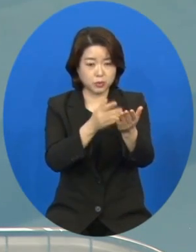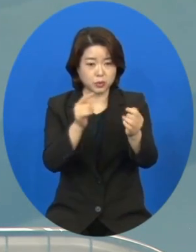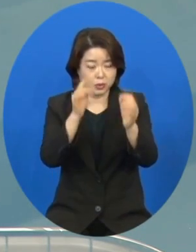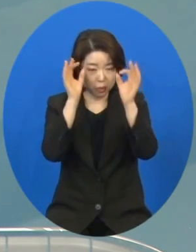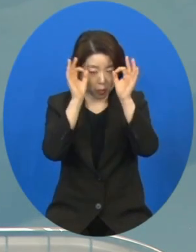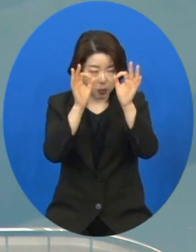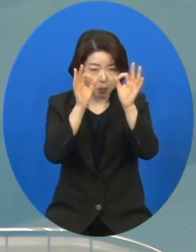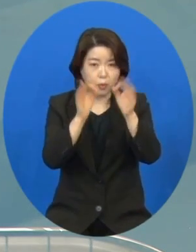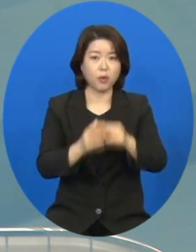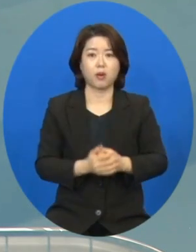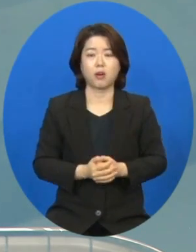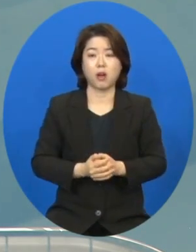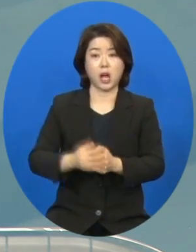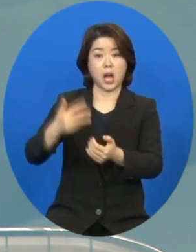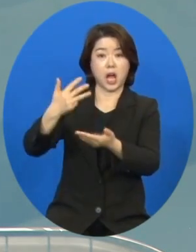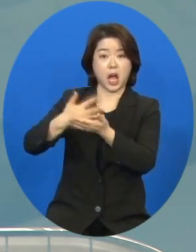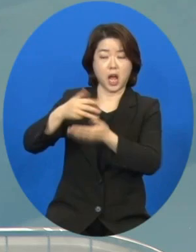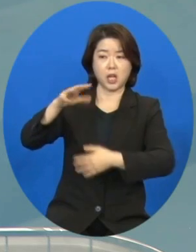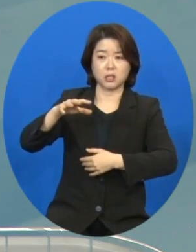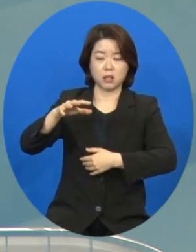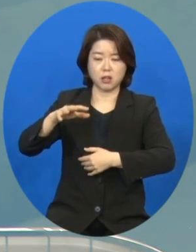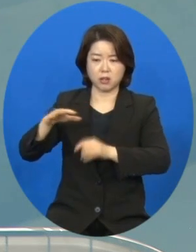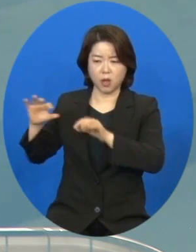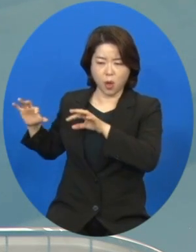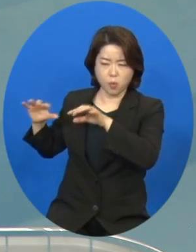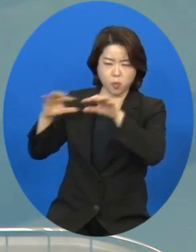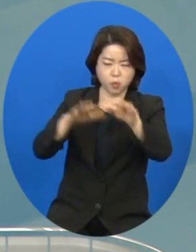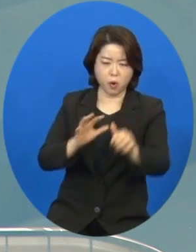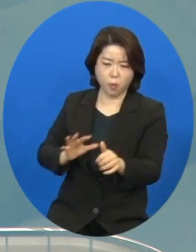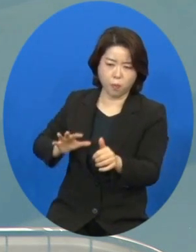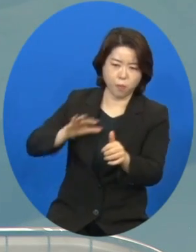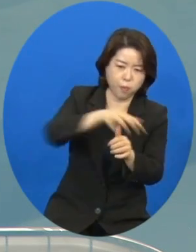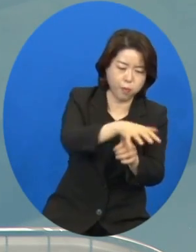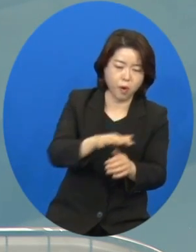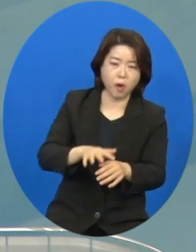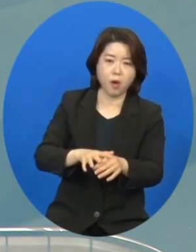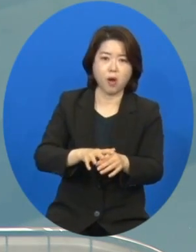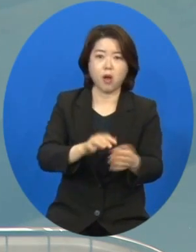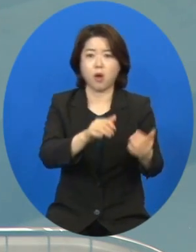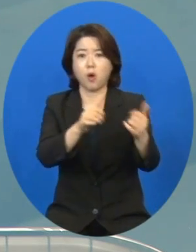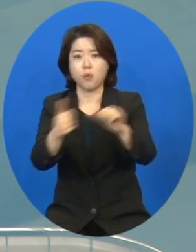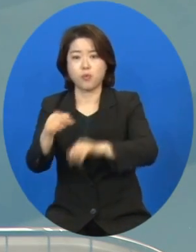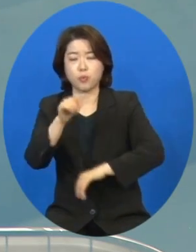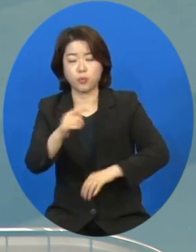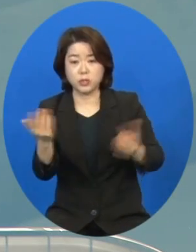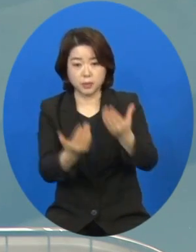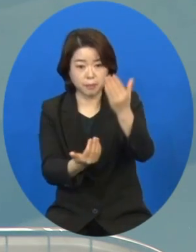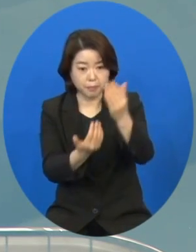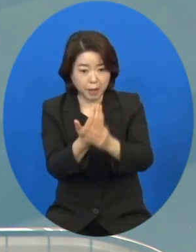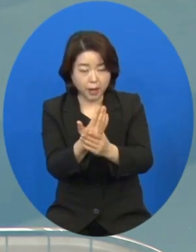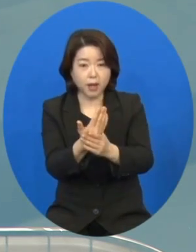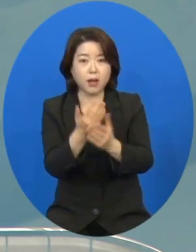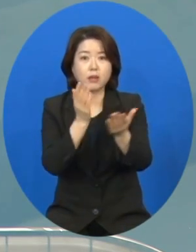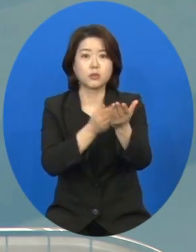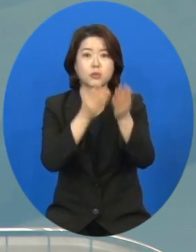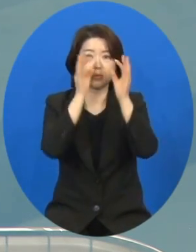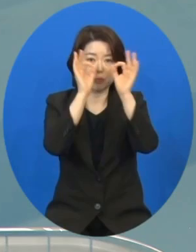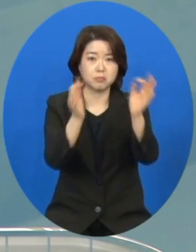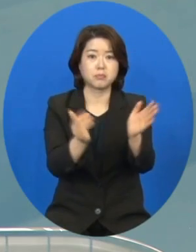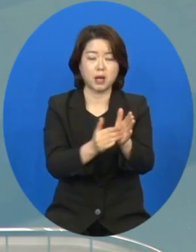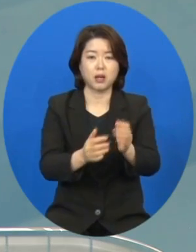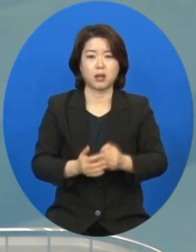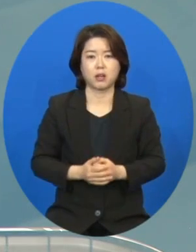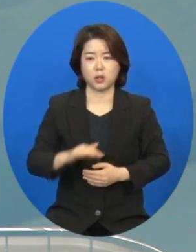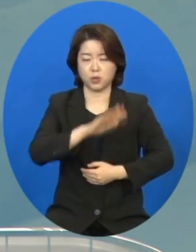검색하니까 이태원에서 압사 사고가 일어났다는 소식을 속보로 보았습니다. 우리